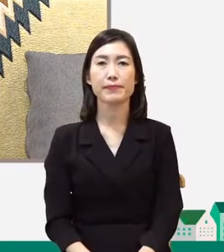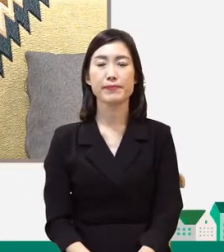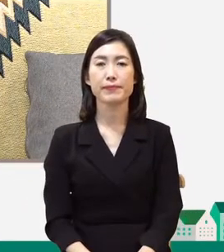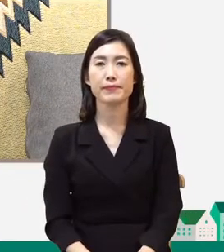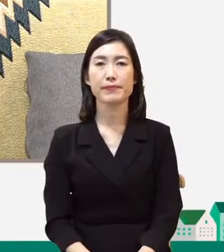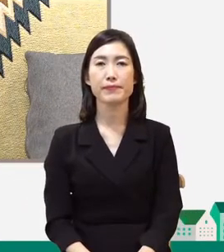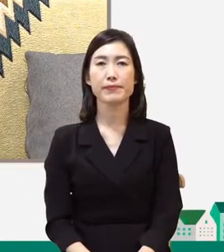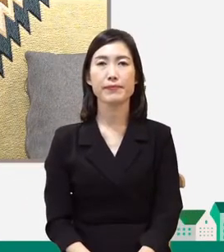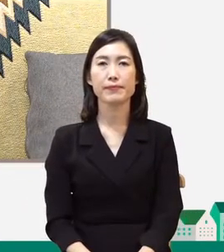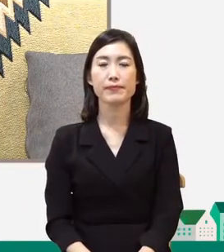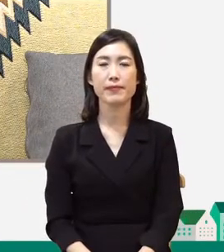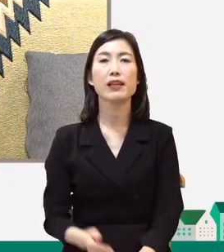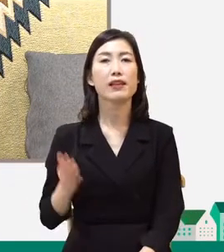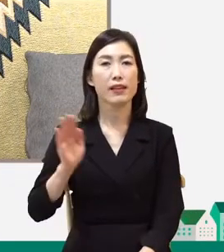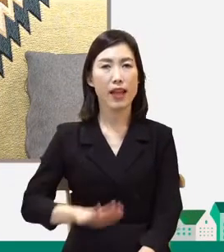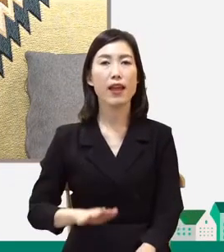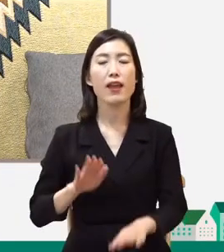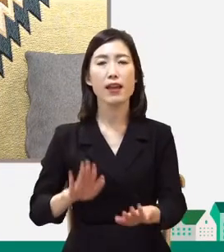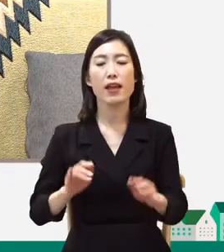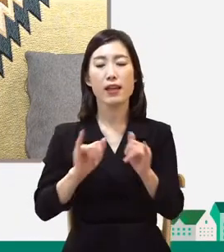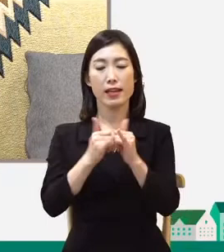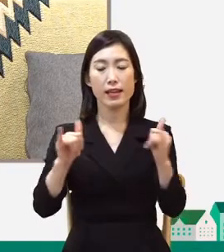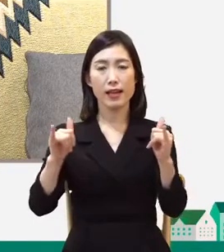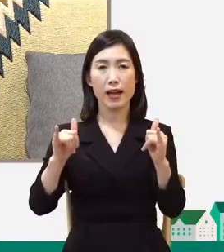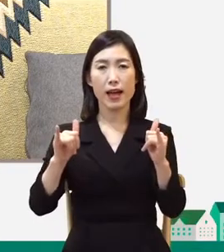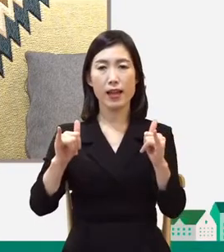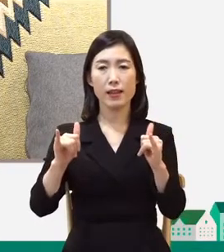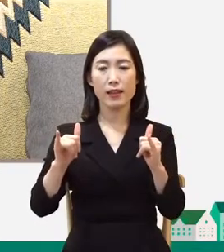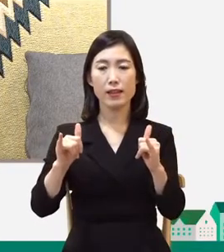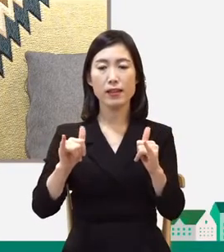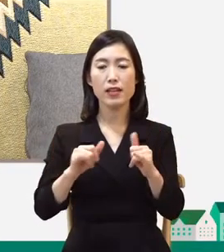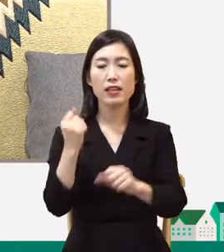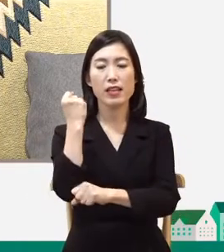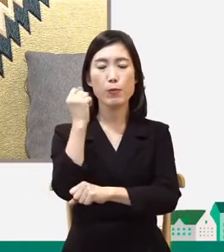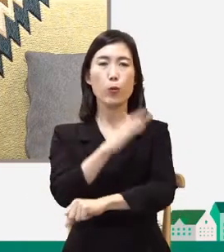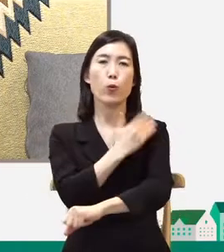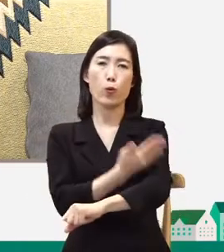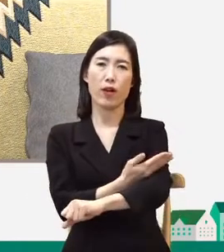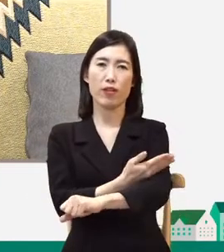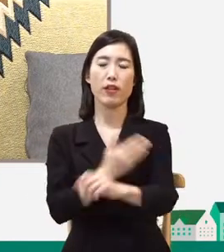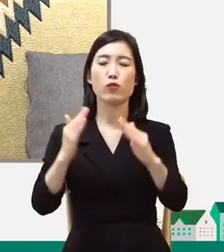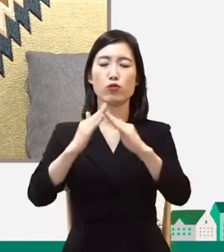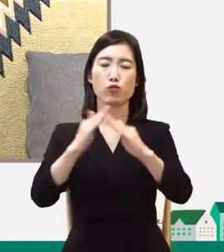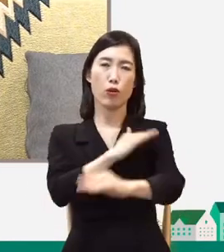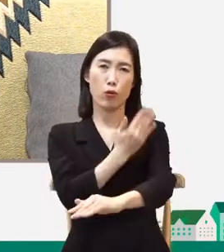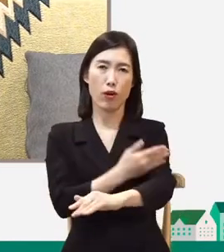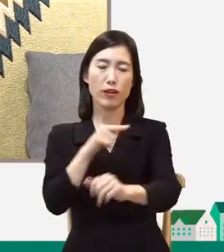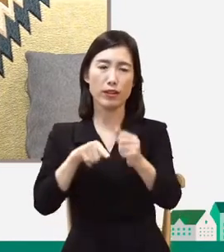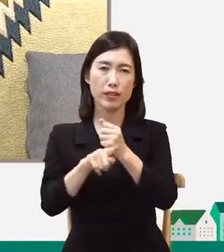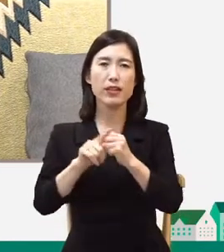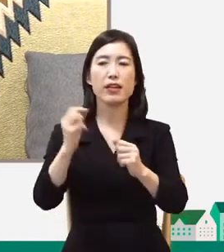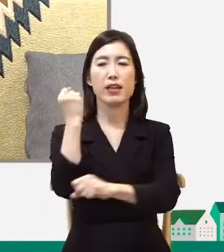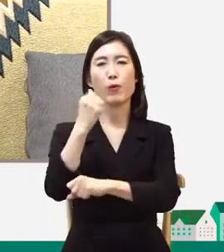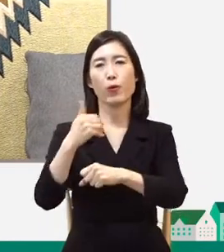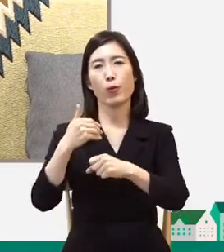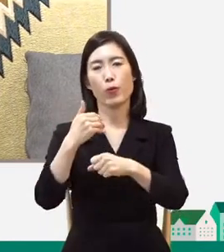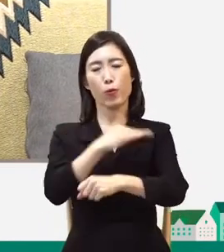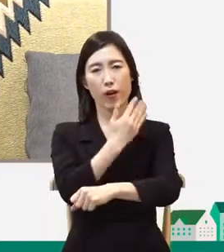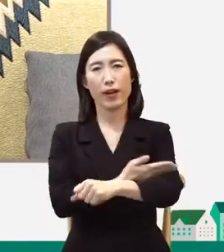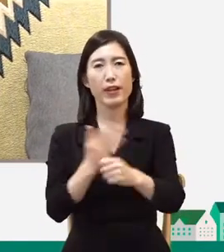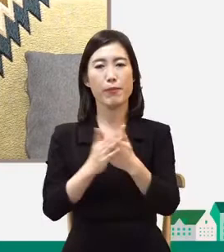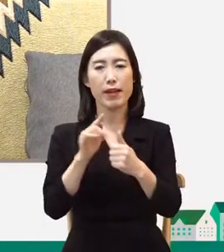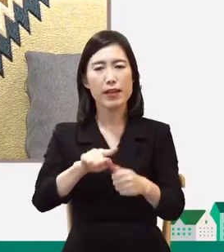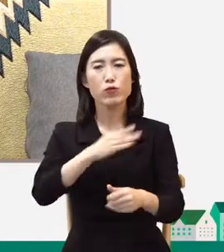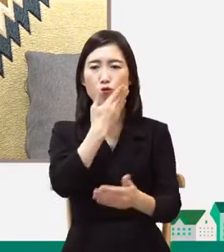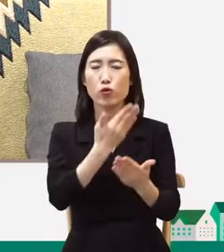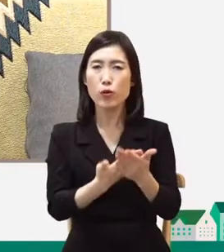권리라고 생각을 하는데 무엇보다 이렇게 인간의 기본 권리인 주거권에 대해서 정말 심도 있는 그리고 가치 있는 논의의 장을 만들어